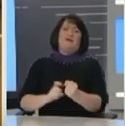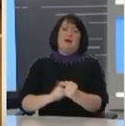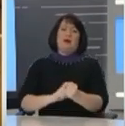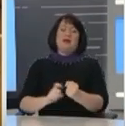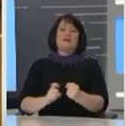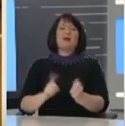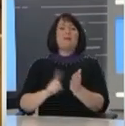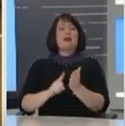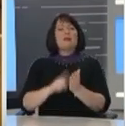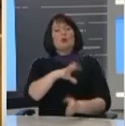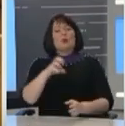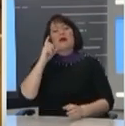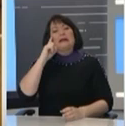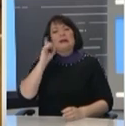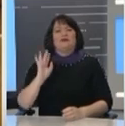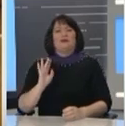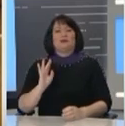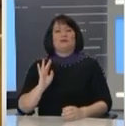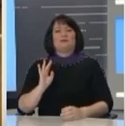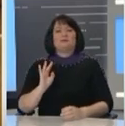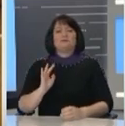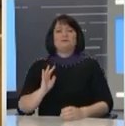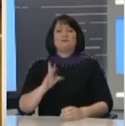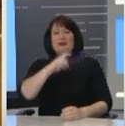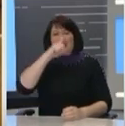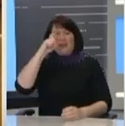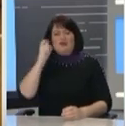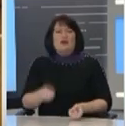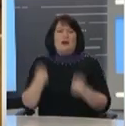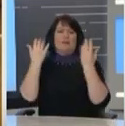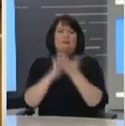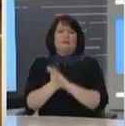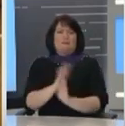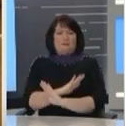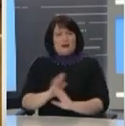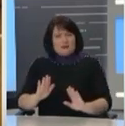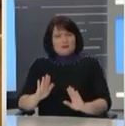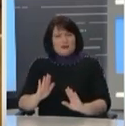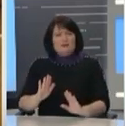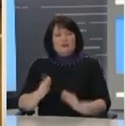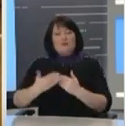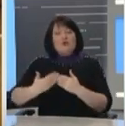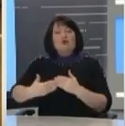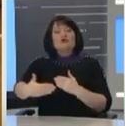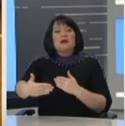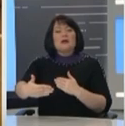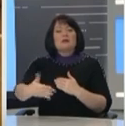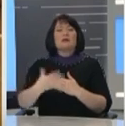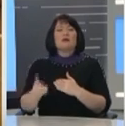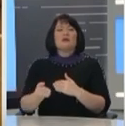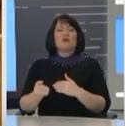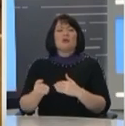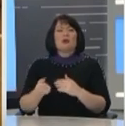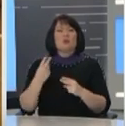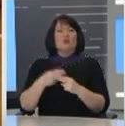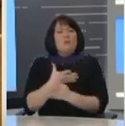πρέπει να τον κατανοήσουμε αυτό το λογικό εκνευρισμό, ότι τα δύσκολα είναι πλέον πίσω μας. Μπροστά μας έχουμε μια